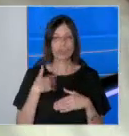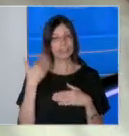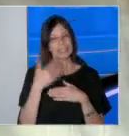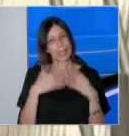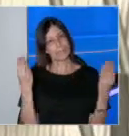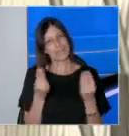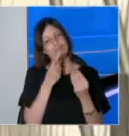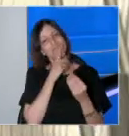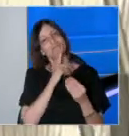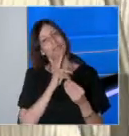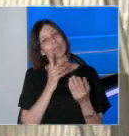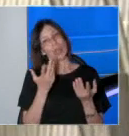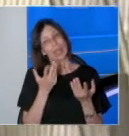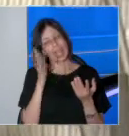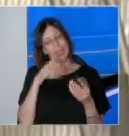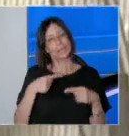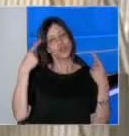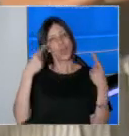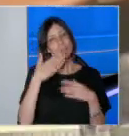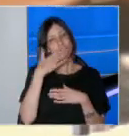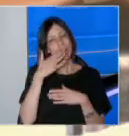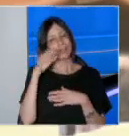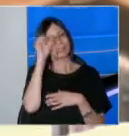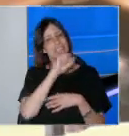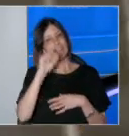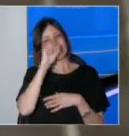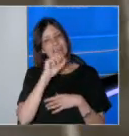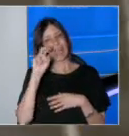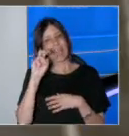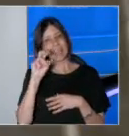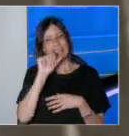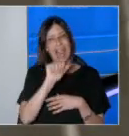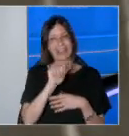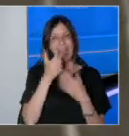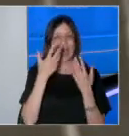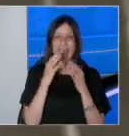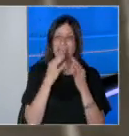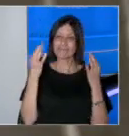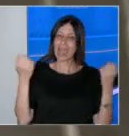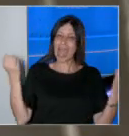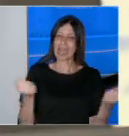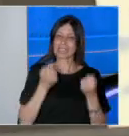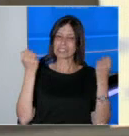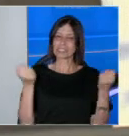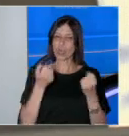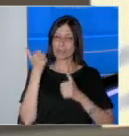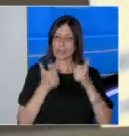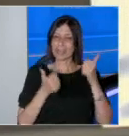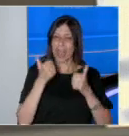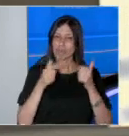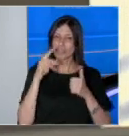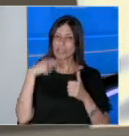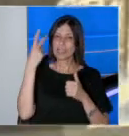משהו מתוק, בכל זאת גם יום ירושלים. הזמרת עדן הלנה, נציגת ישראל לאירוויזיון, פתחה את החזרות שלה בתחרות שהיא תתקיים